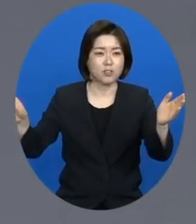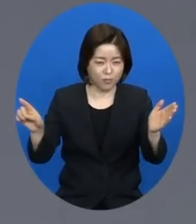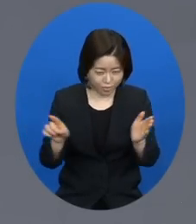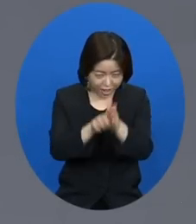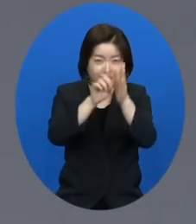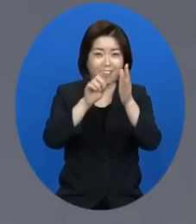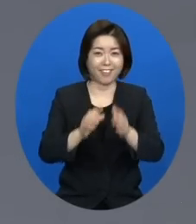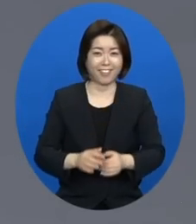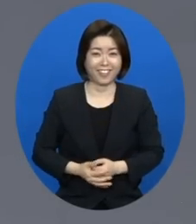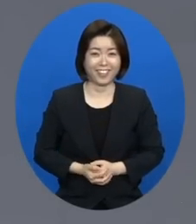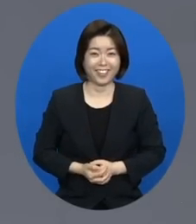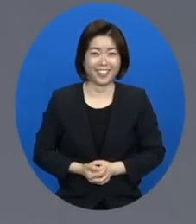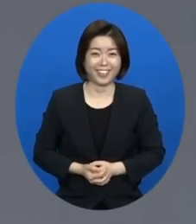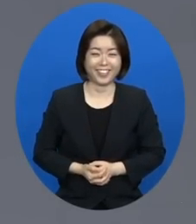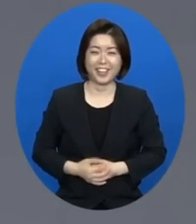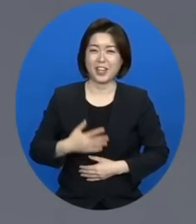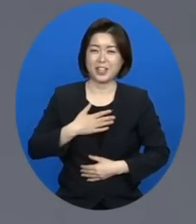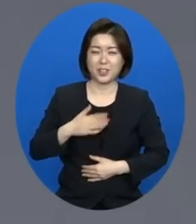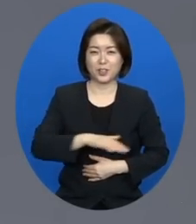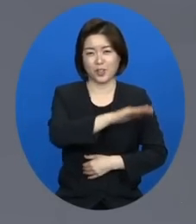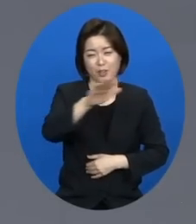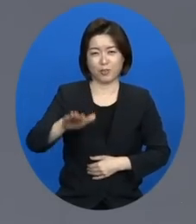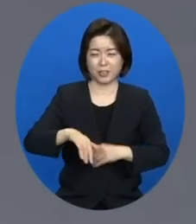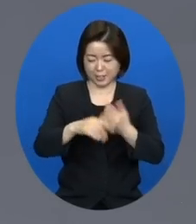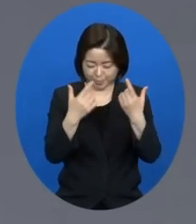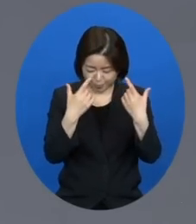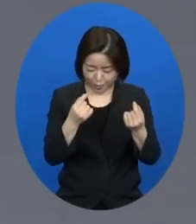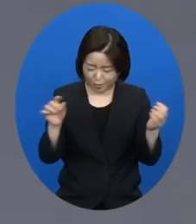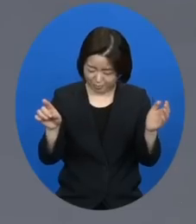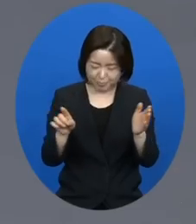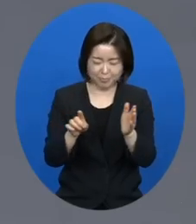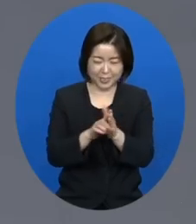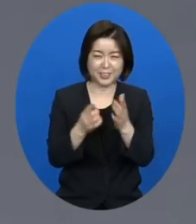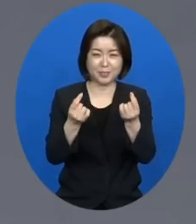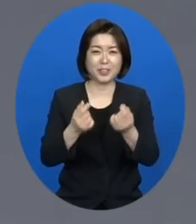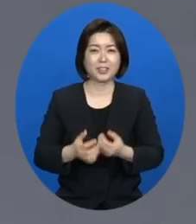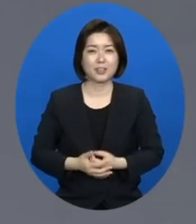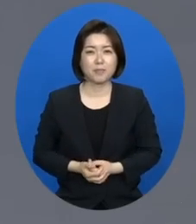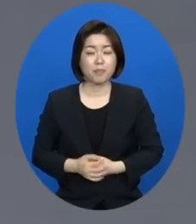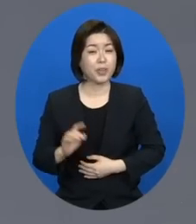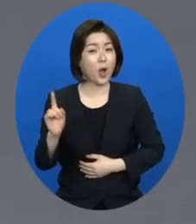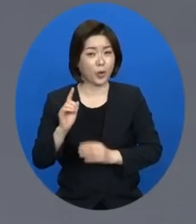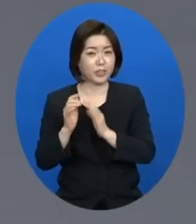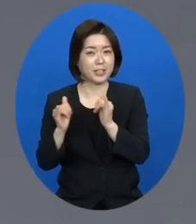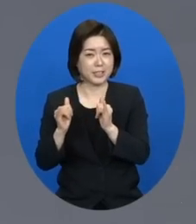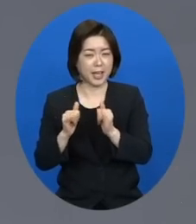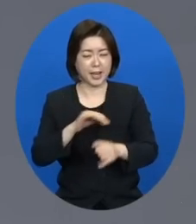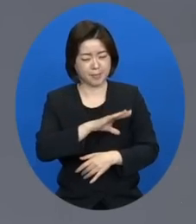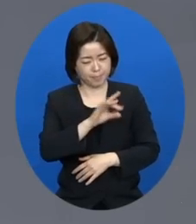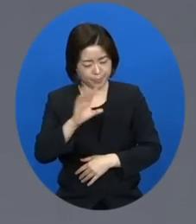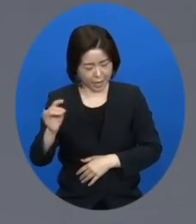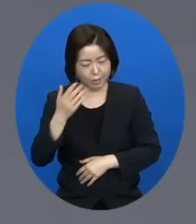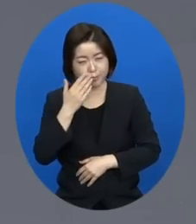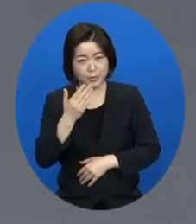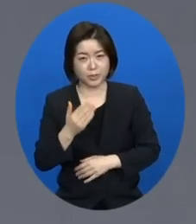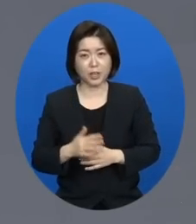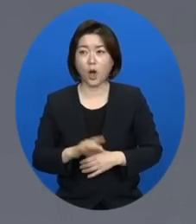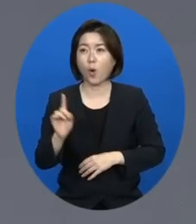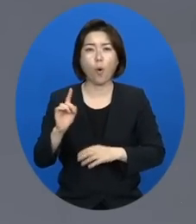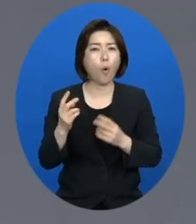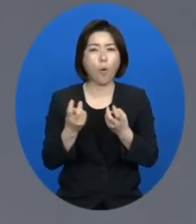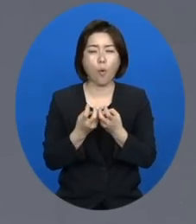믿습니다. 네, 저는 뭐 우리 성도님들은 다 그렇게 하시리라 믿어요. 그런데 어떤 분들은요 간혹 그럴 수 있습니다. 어떻게